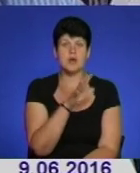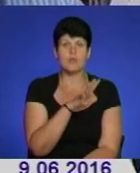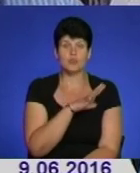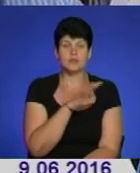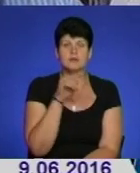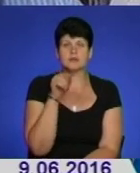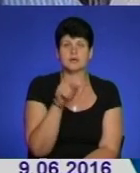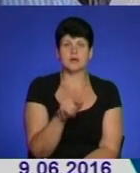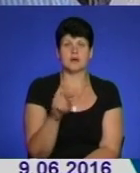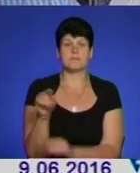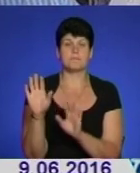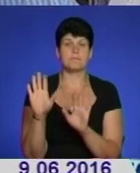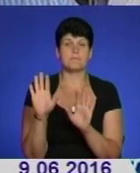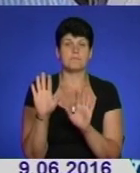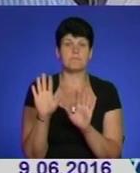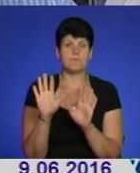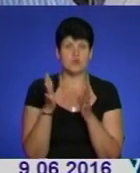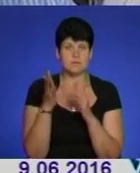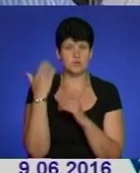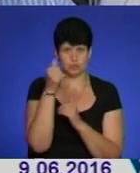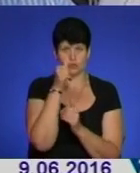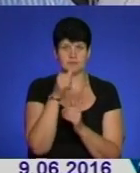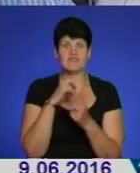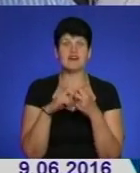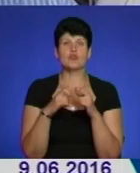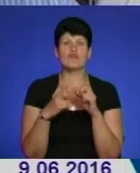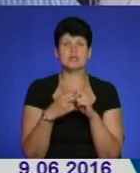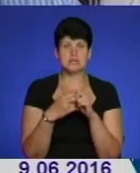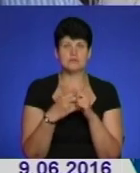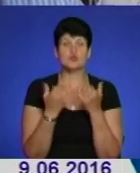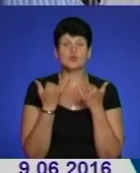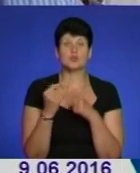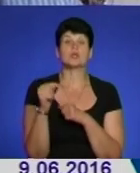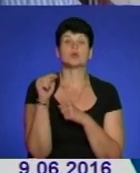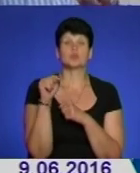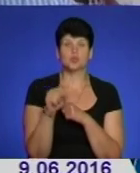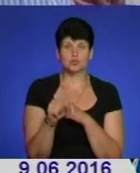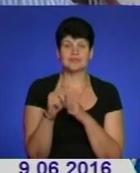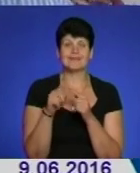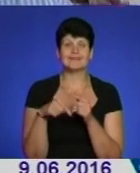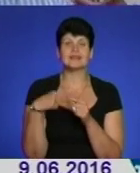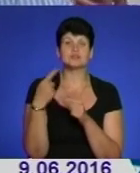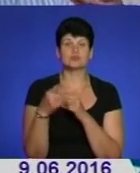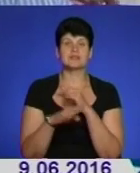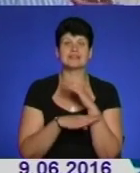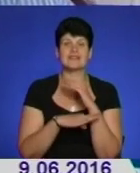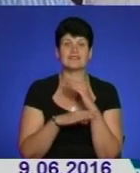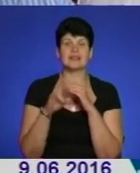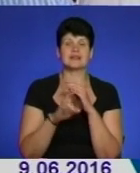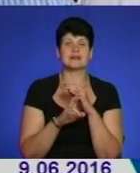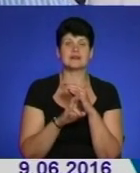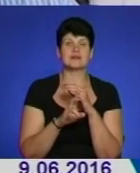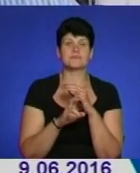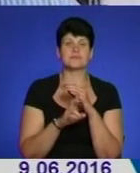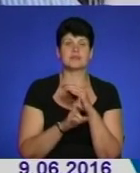подія, тобто з минулого місця в Івано-Франківську, сьогодні тут наступна дерев'яна церква буде у